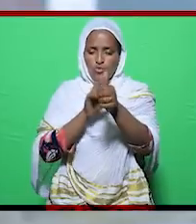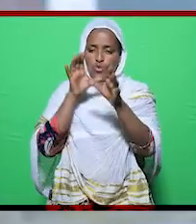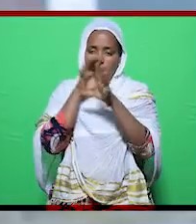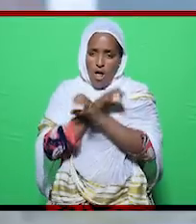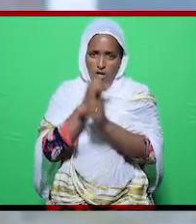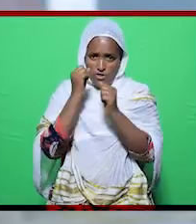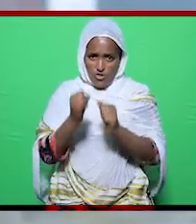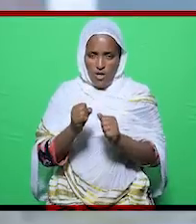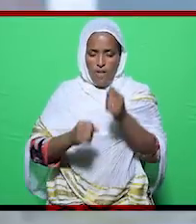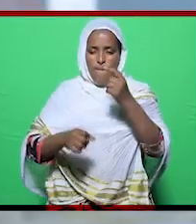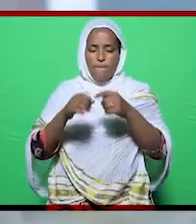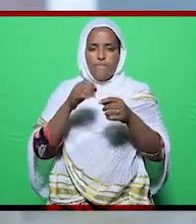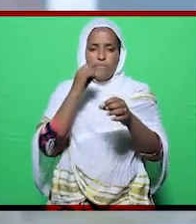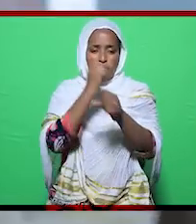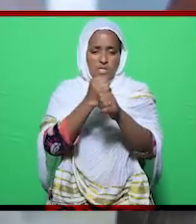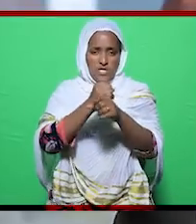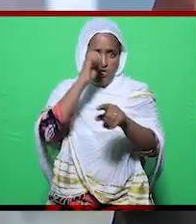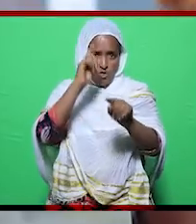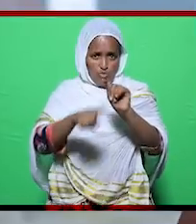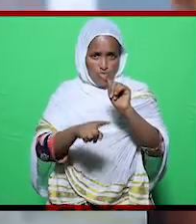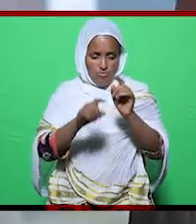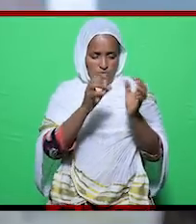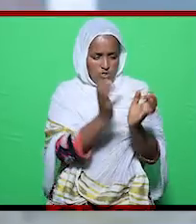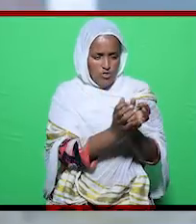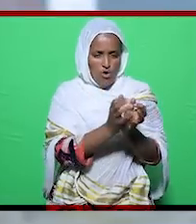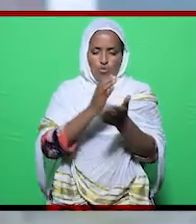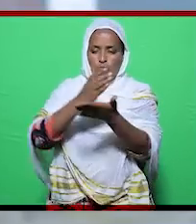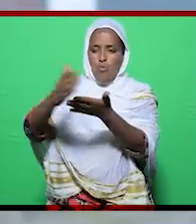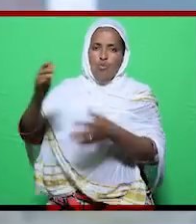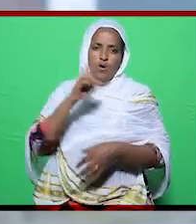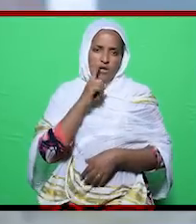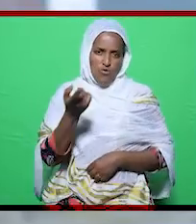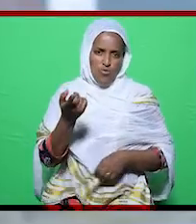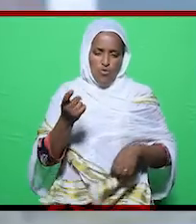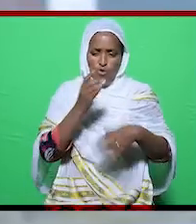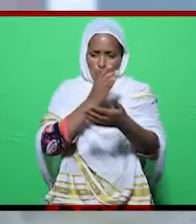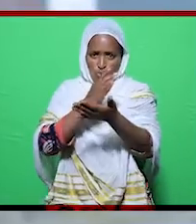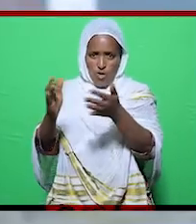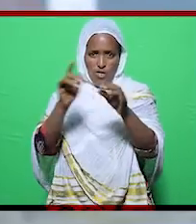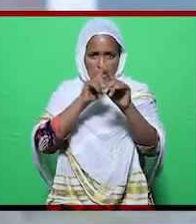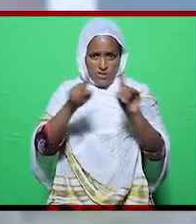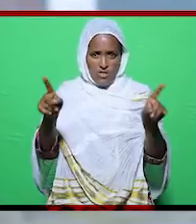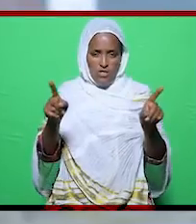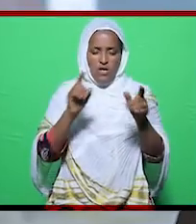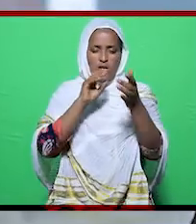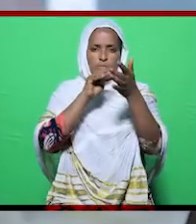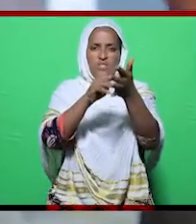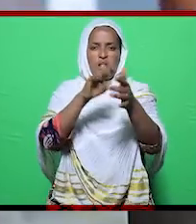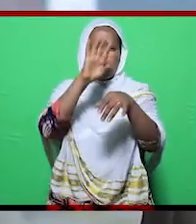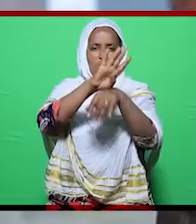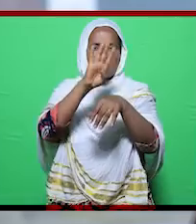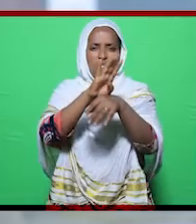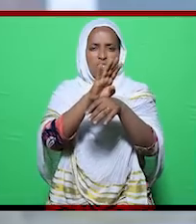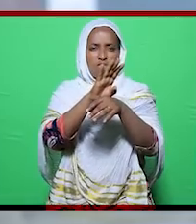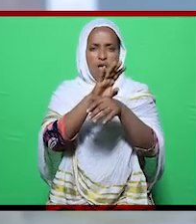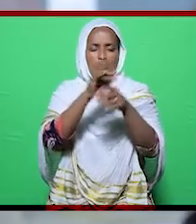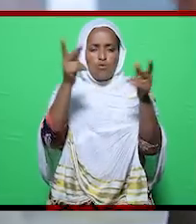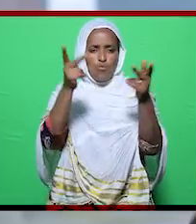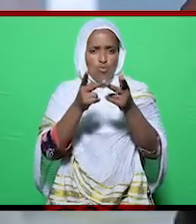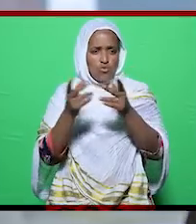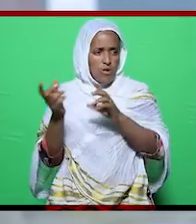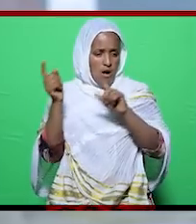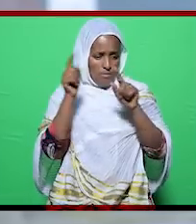ያሉ ዶክመንቶችም ስላሉ ስለዚህ እነዚህ ሥዕላት አገልግሎታቸው ይደክማል። የአገልግሎት ጊዜያቸው ሊያልቅ